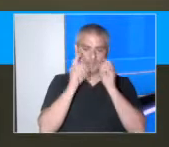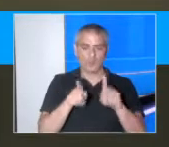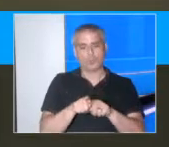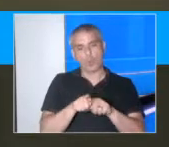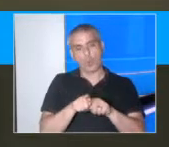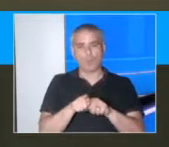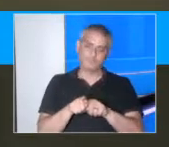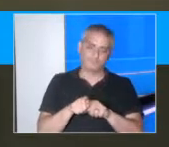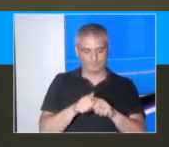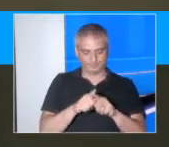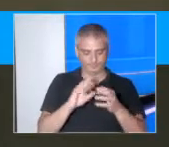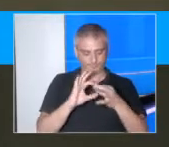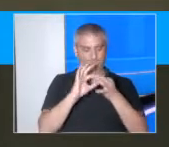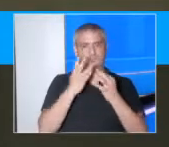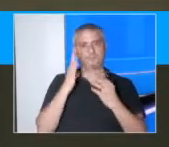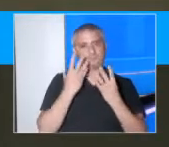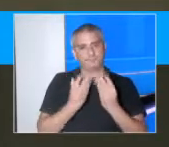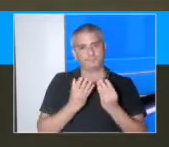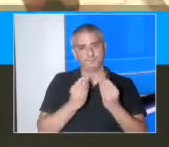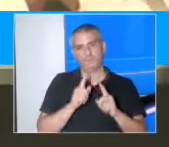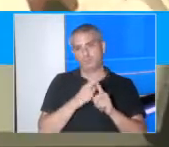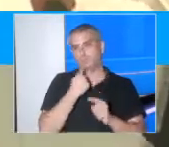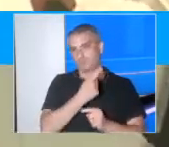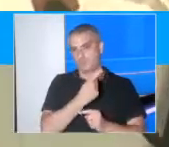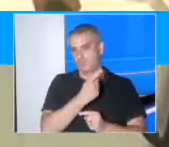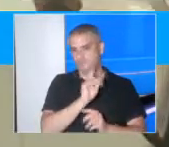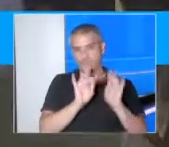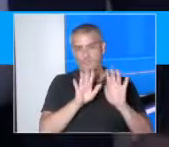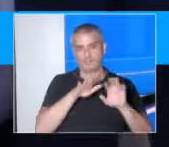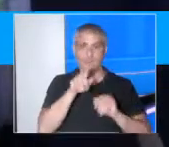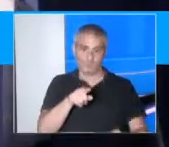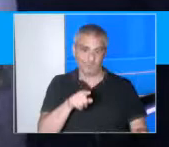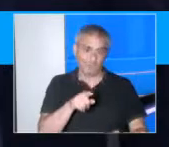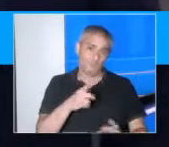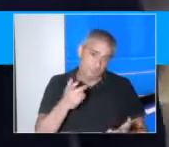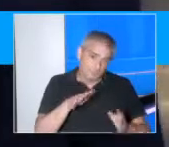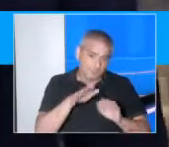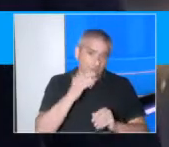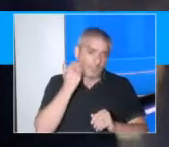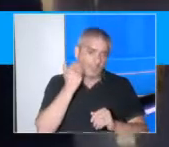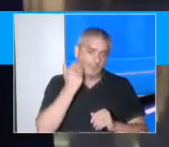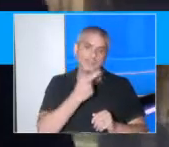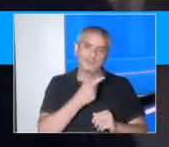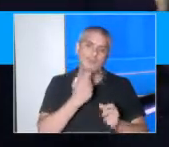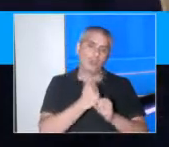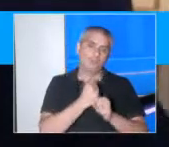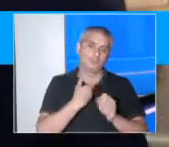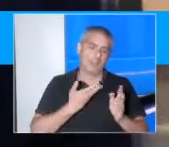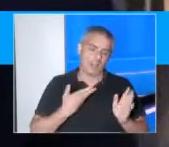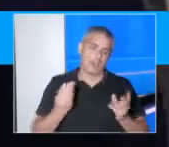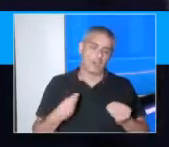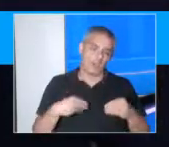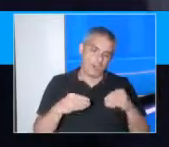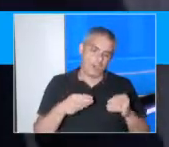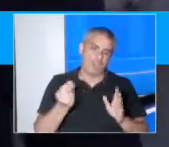איזשהו קו ישיר יותר מרוכח, כמו שרומזים המתנגדים לממשלה הזאת, שבעצם הממשל האמריקני עושה לנו הנחות.